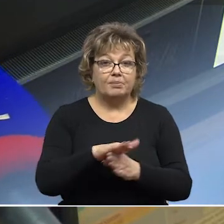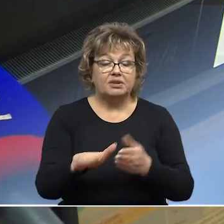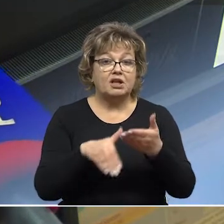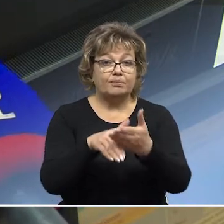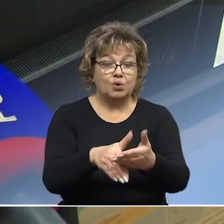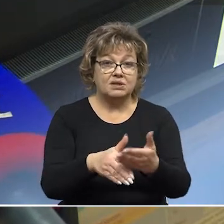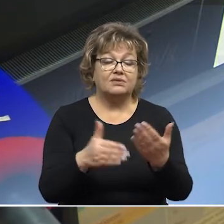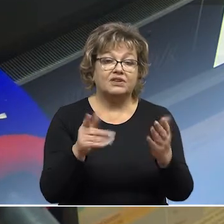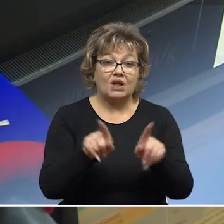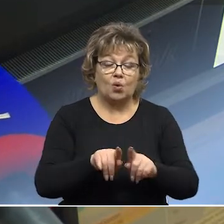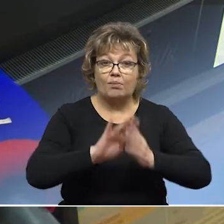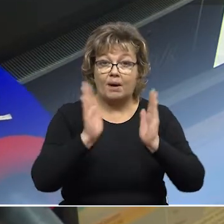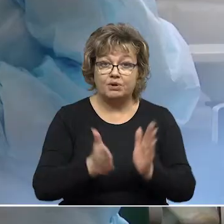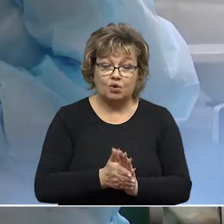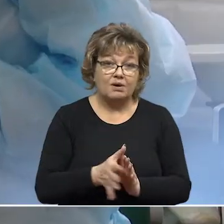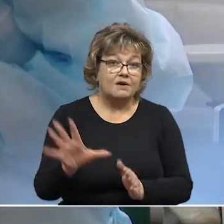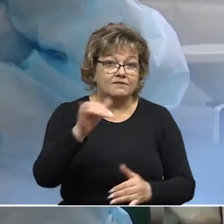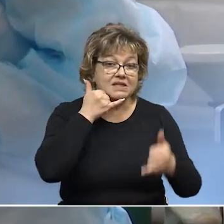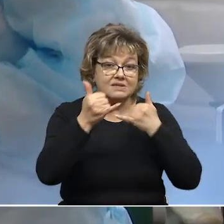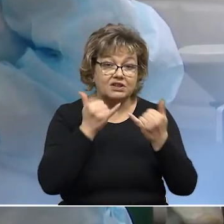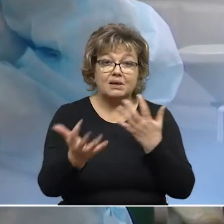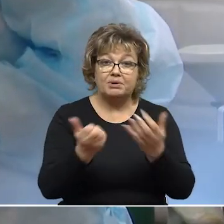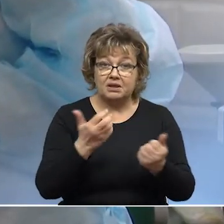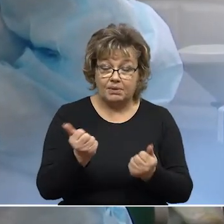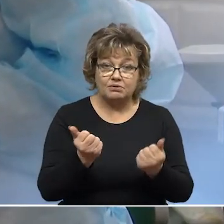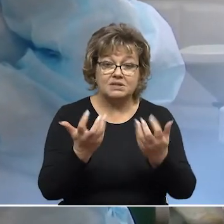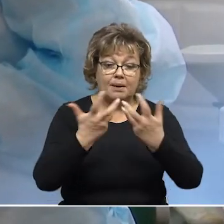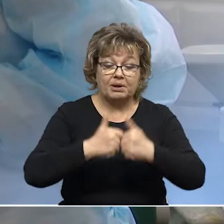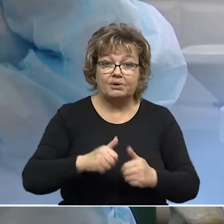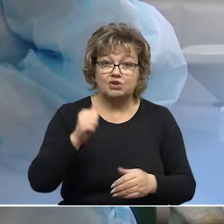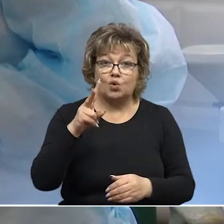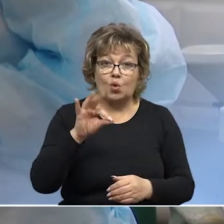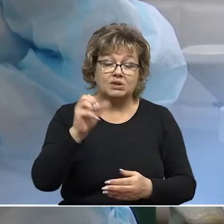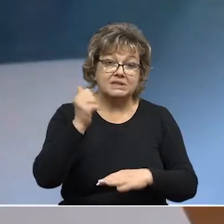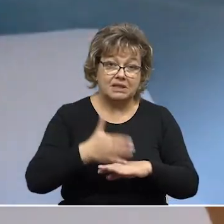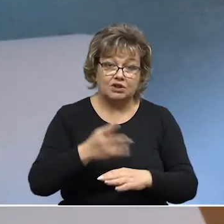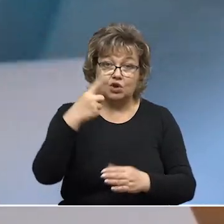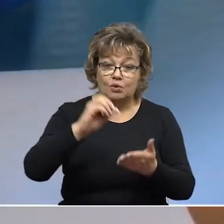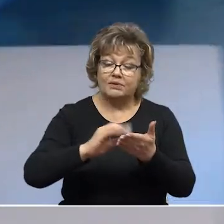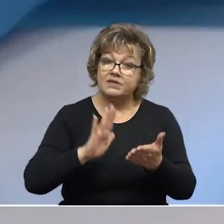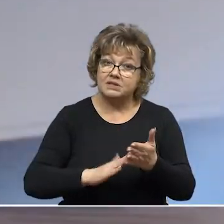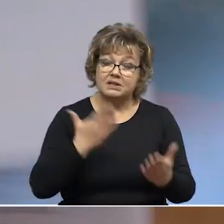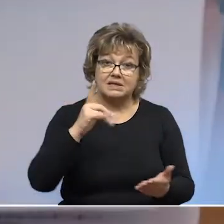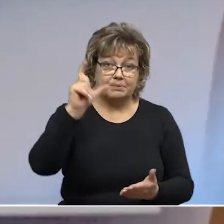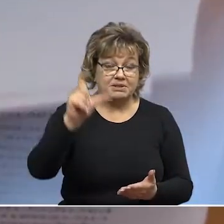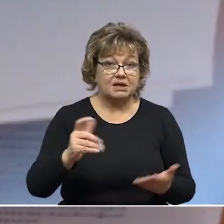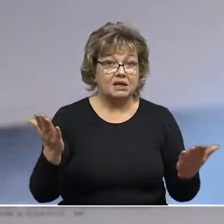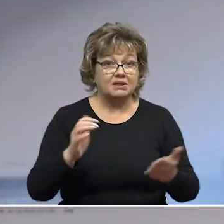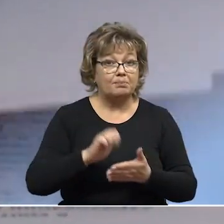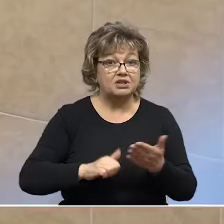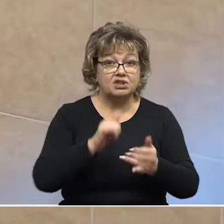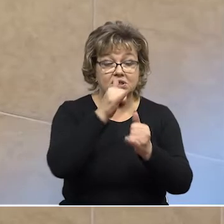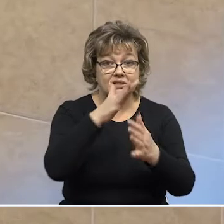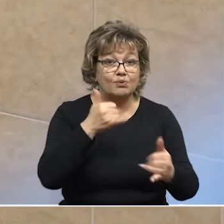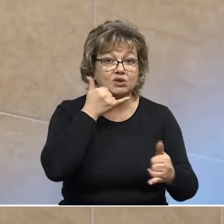оказывать помощь теперь в таком объеме. Все звонки принимаются и обрабатываются в колл-центре. Номер фиксируется. И если пациент по